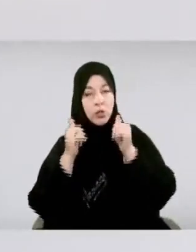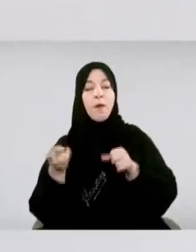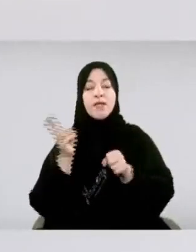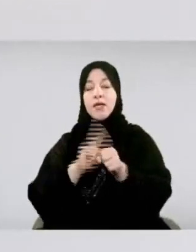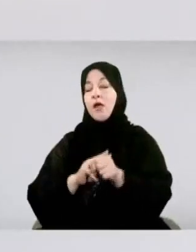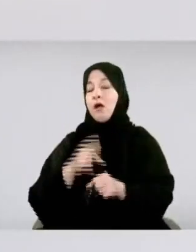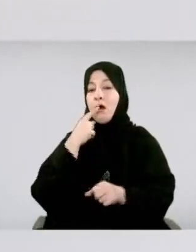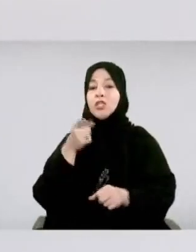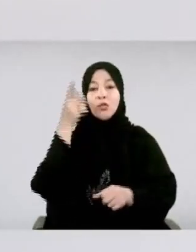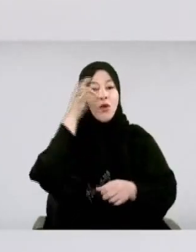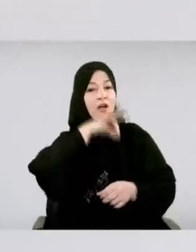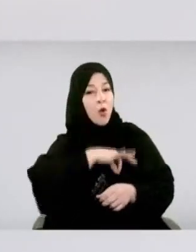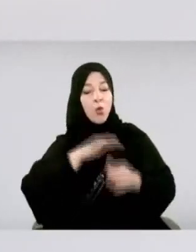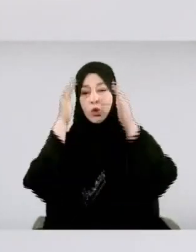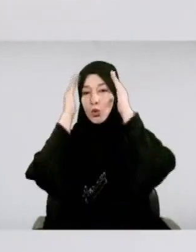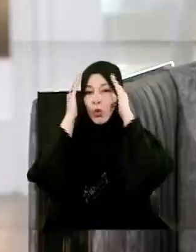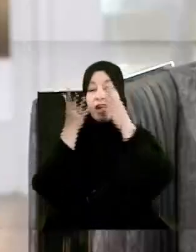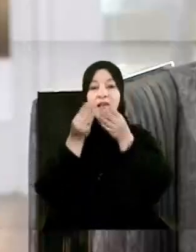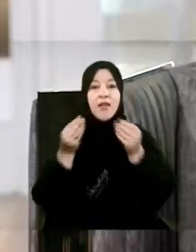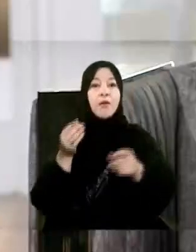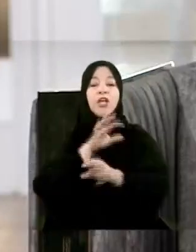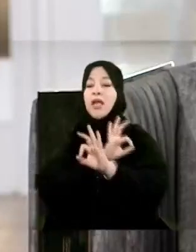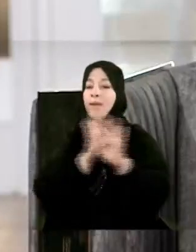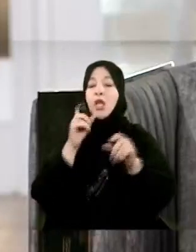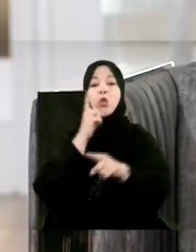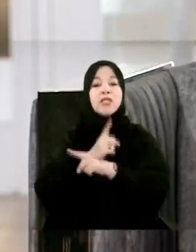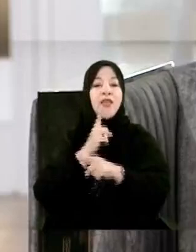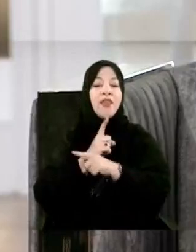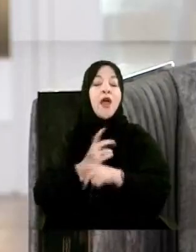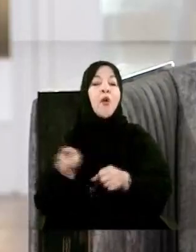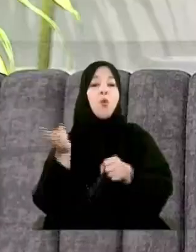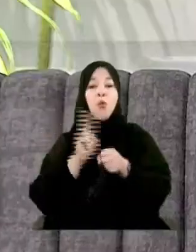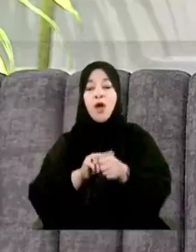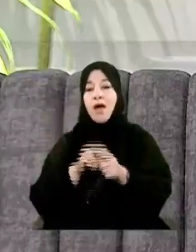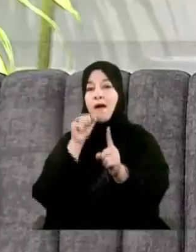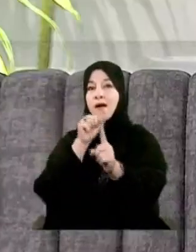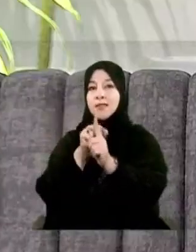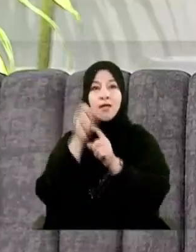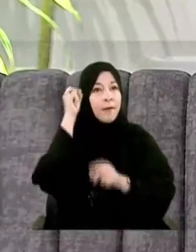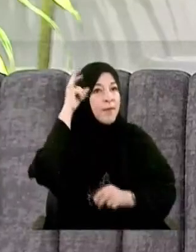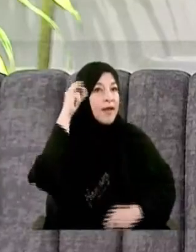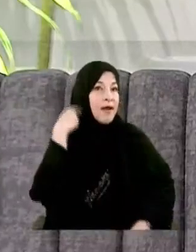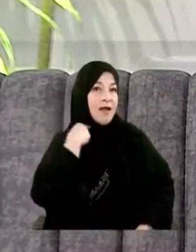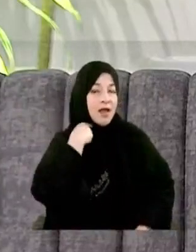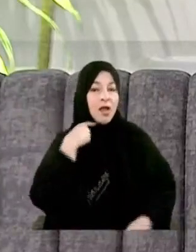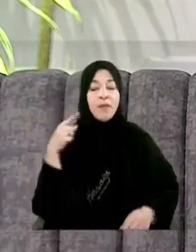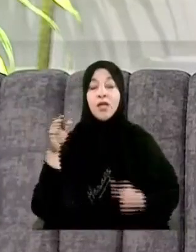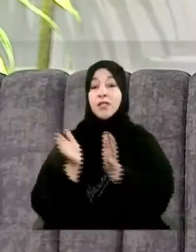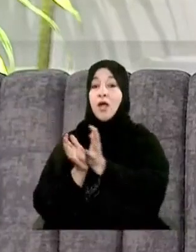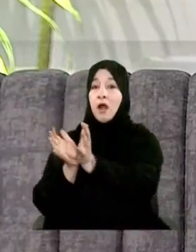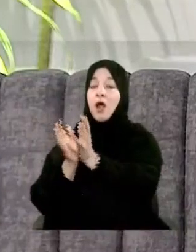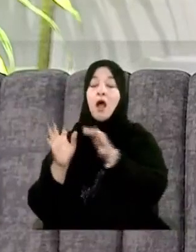والزاعجة المصرية، وأيضا كل الشكر والتوفيق لكم الأستاذ نبيل بن سيف الحبسي أخصائي ابتكار علمي بدائرة